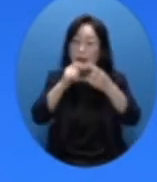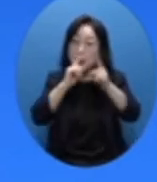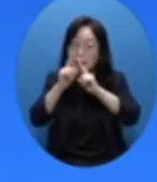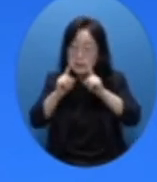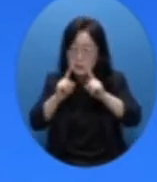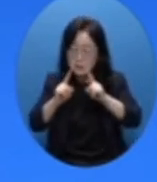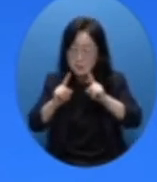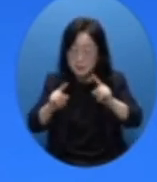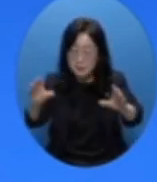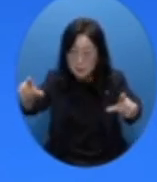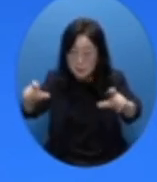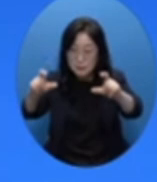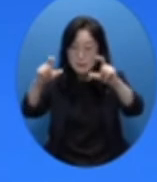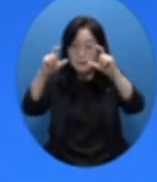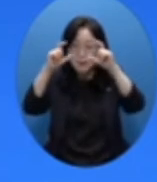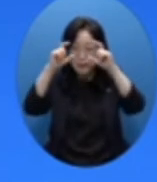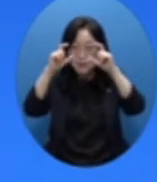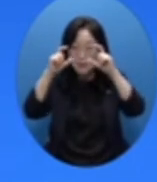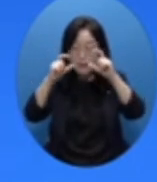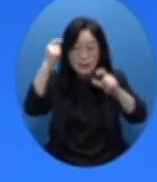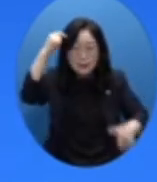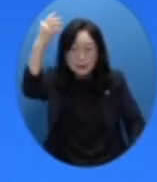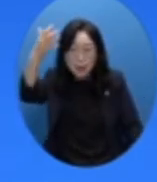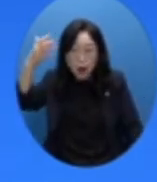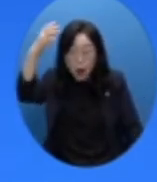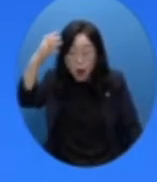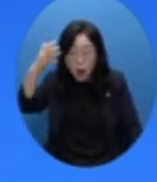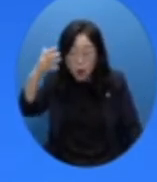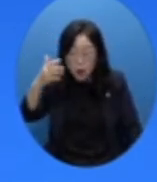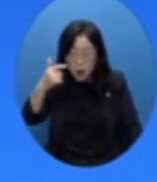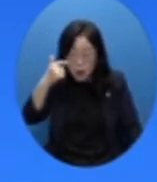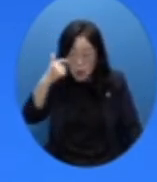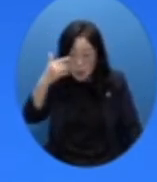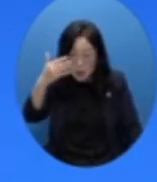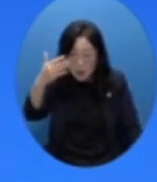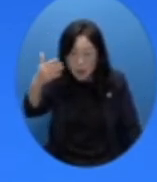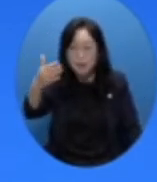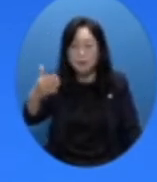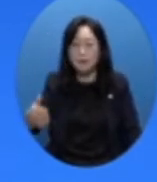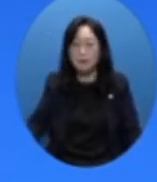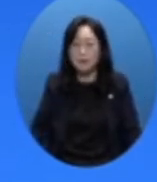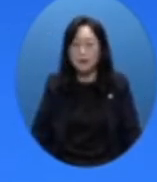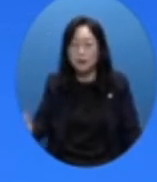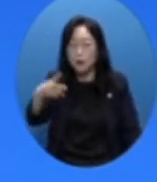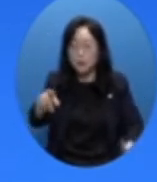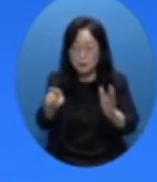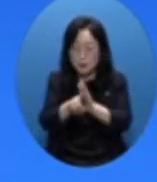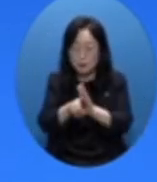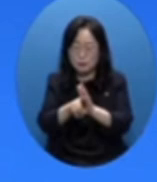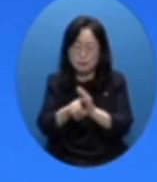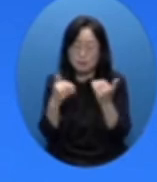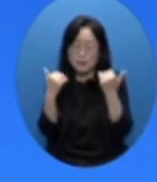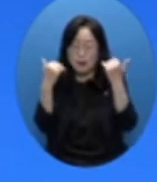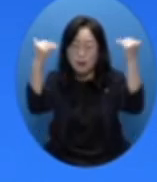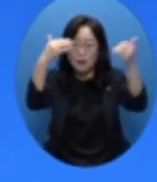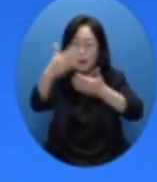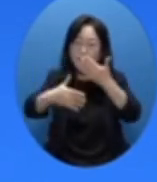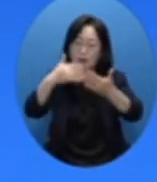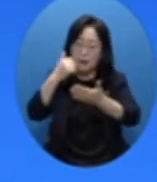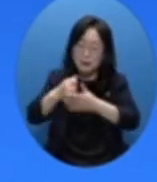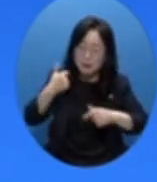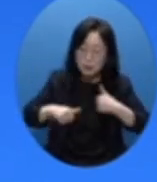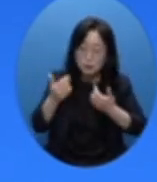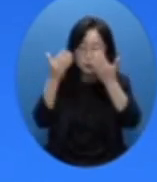써서 우리의 영의 시력이 점점 좋아지고 그리고 우리의 믿음이 자라서 한옥 깊지 않은 그런